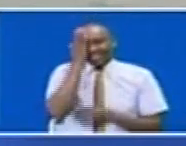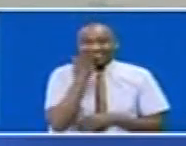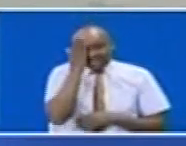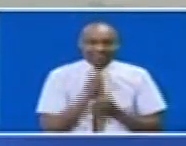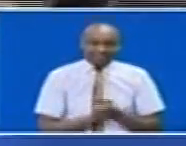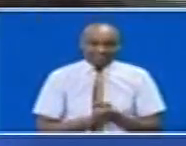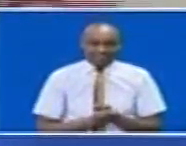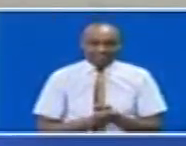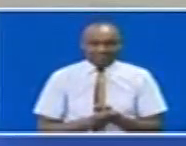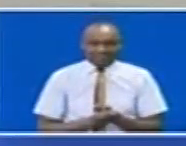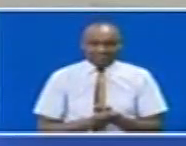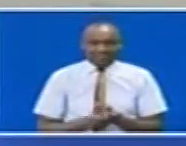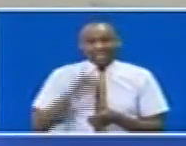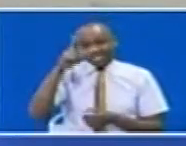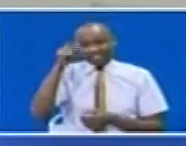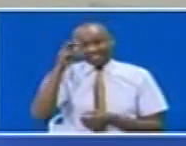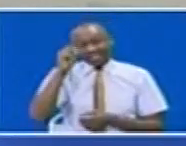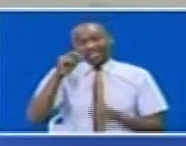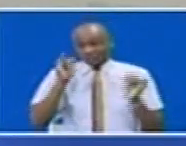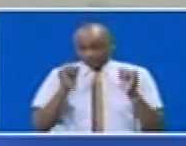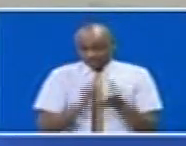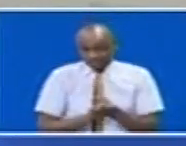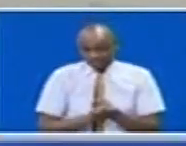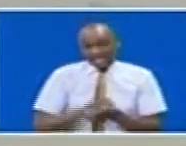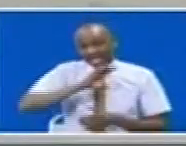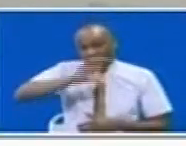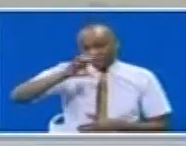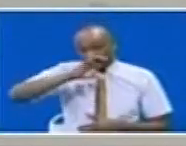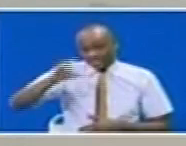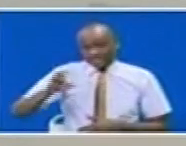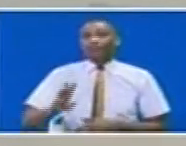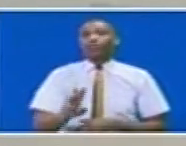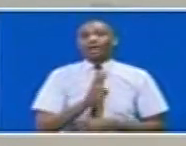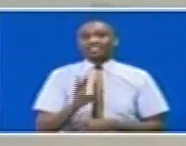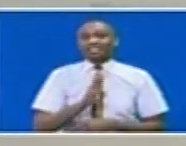Faisal Abdulrahman, KTN News, katika kaunti ya Wajir.